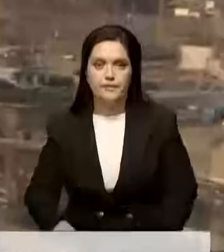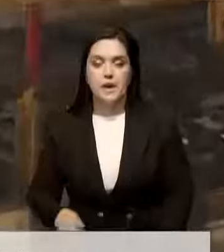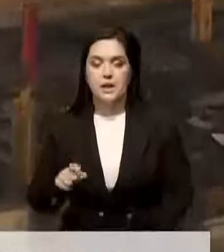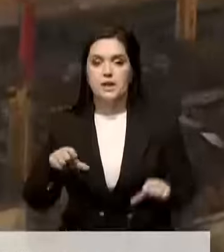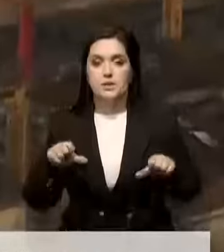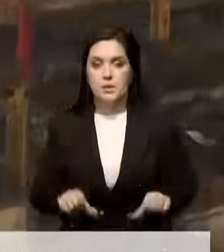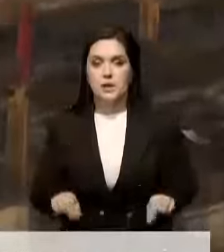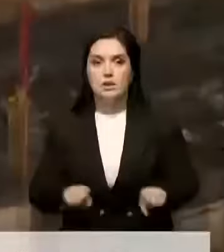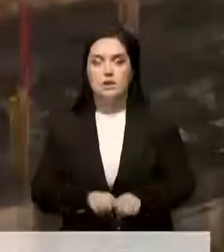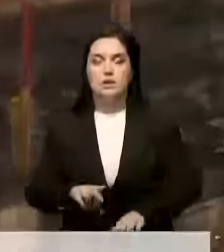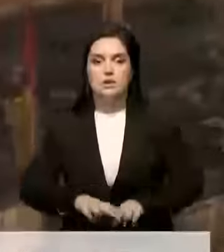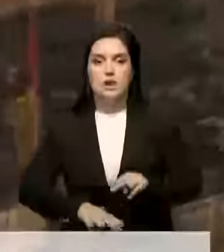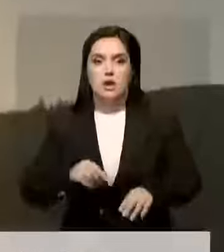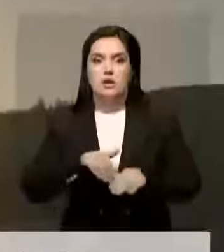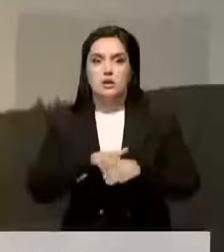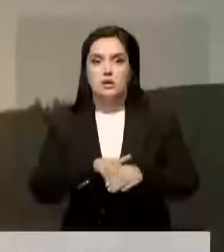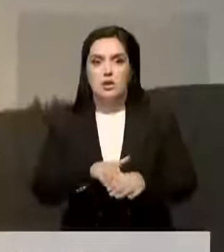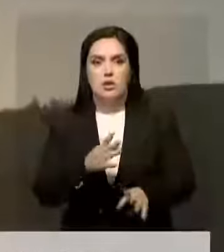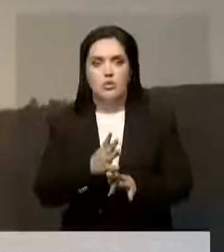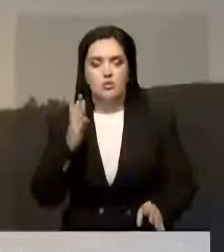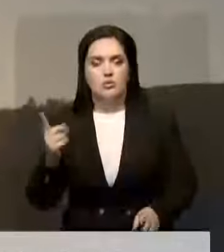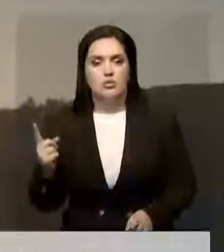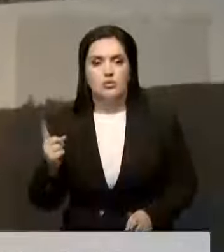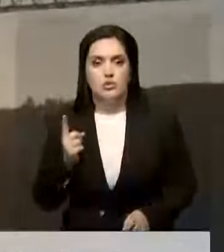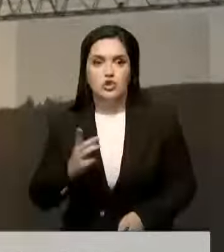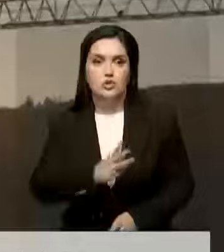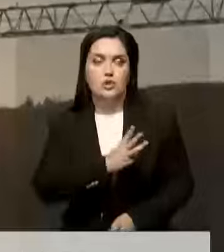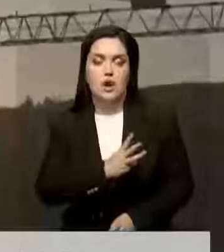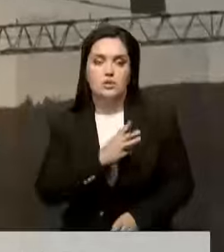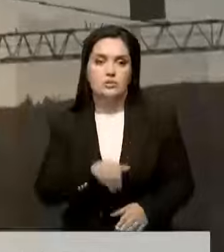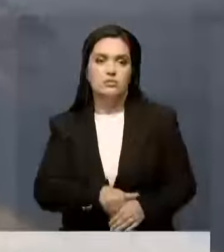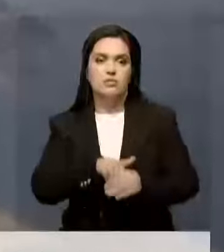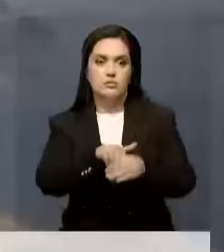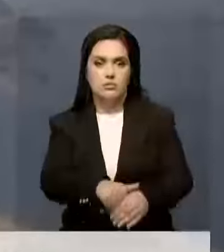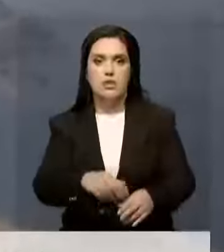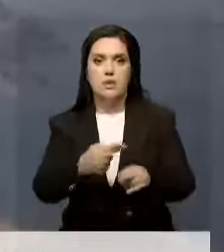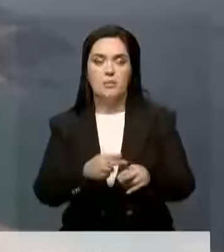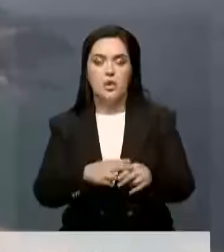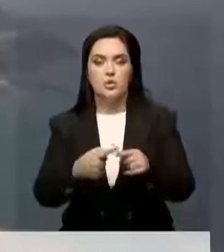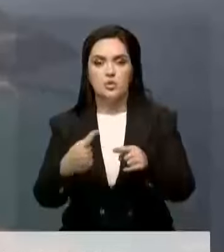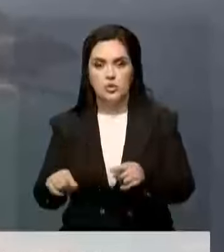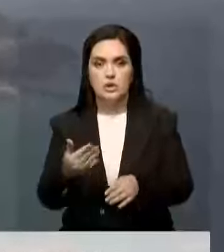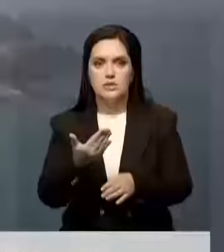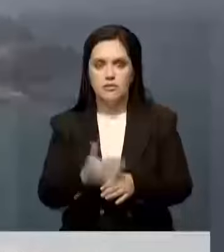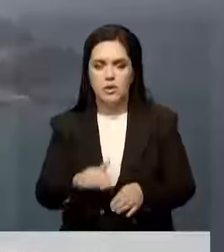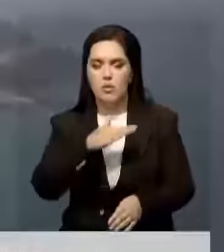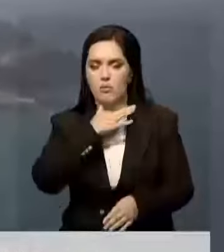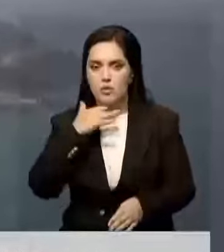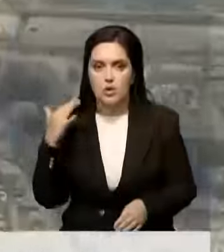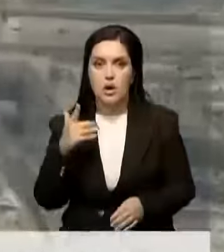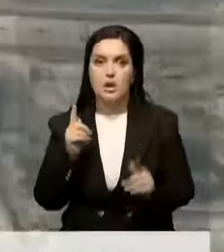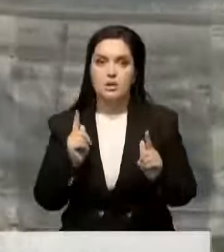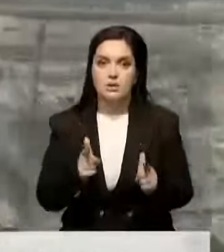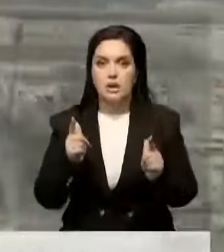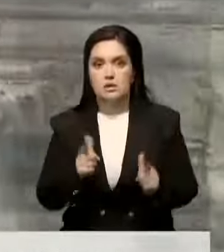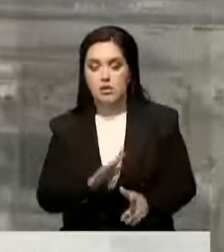такие инновационные станции инвесторы становятся в очередь. Впрочем, желающих вложить свои средства и в другие сферы достаточно. Вопрос в том, готовы